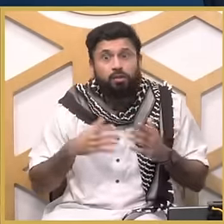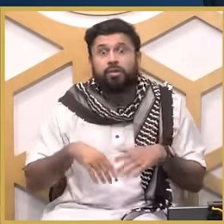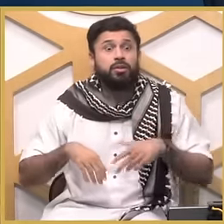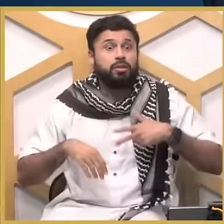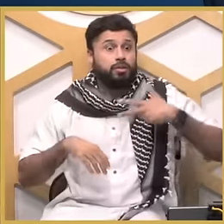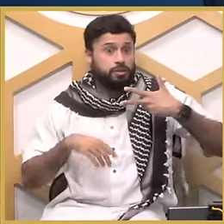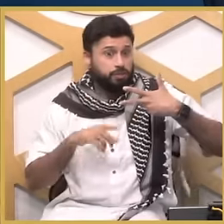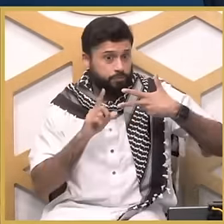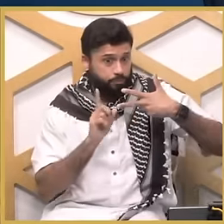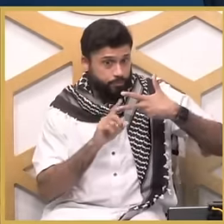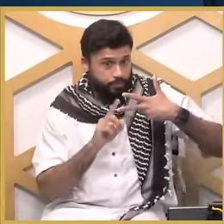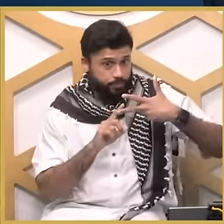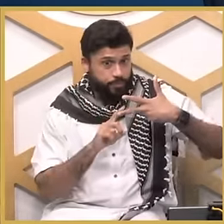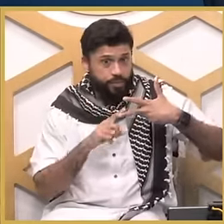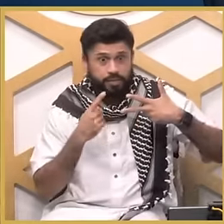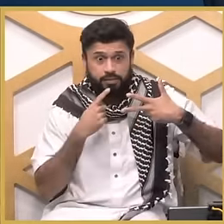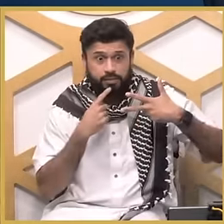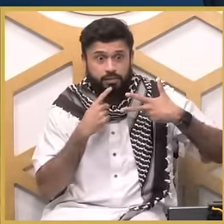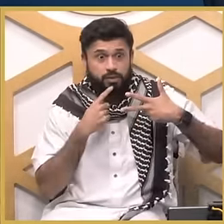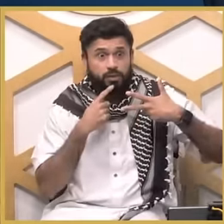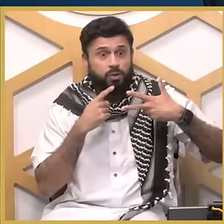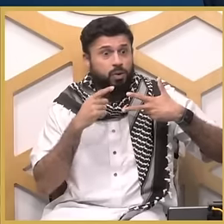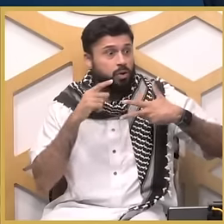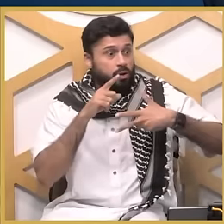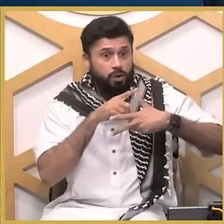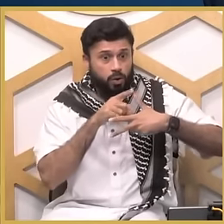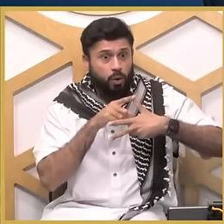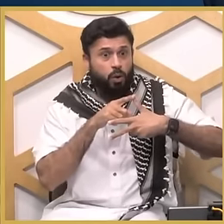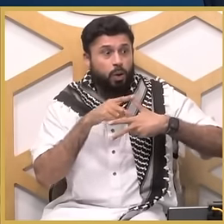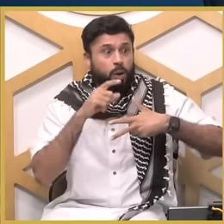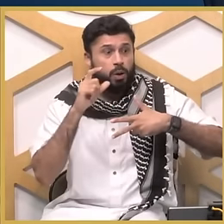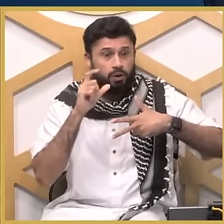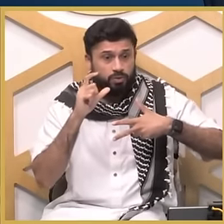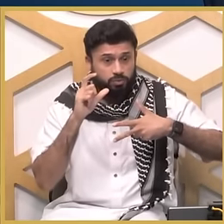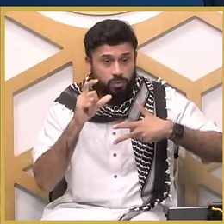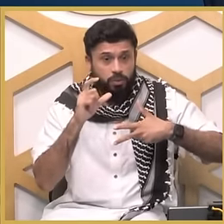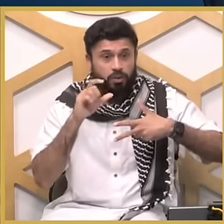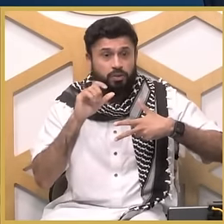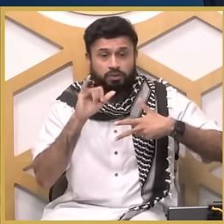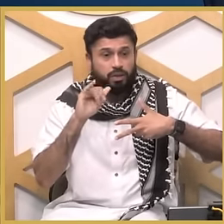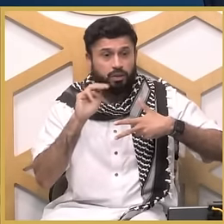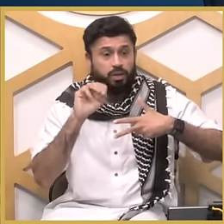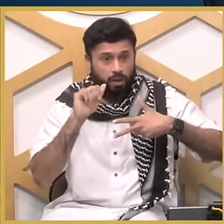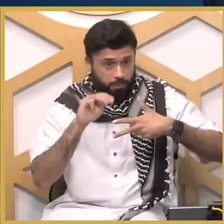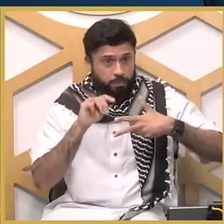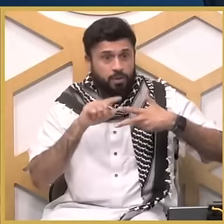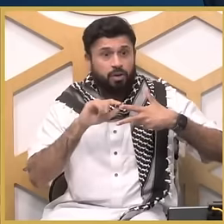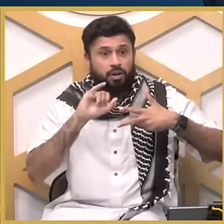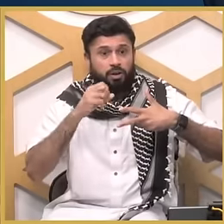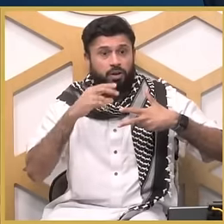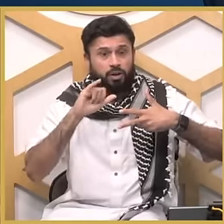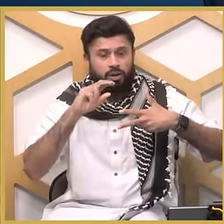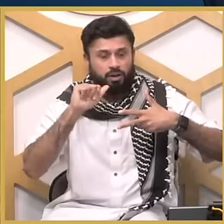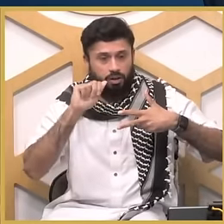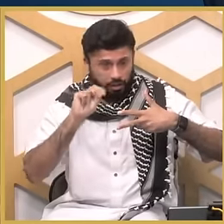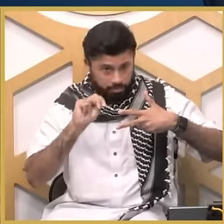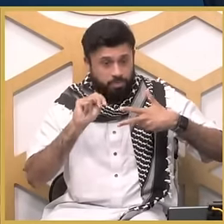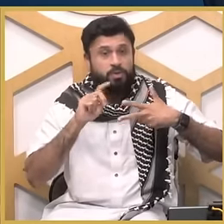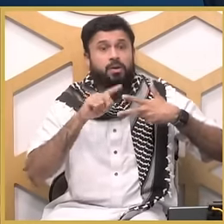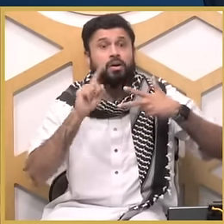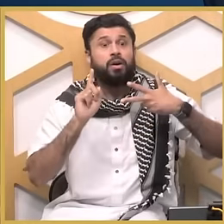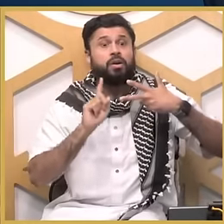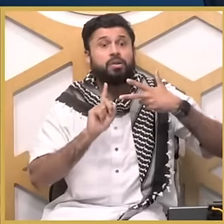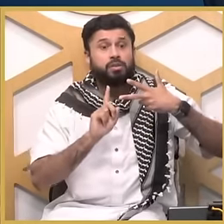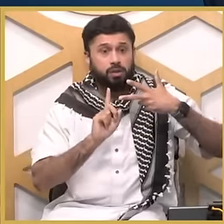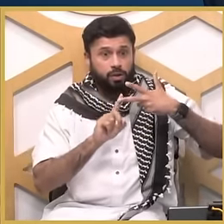Nabi sallallahu alayhi wa sallam. He says, قال, فَإِنْ أَرَادَ اللَّهُ بِهِ خَيْرًا. If Allah still wills good for this person, أَقَرَّهُ فِي